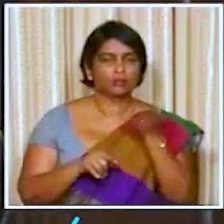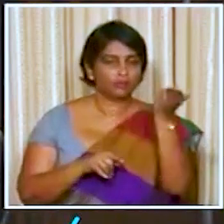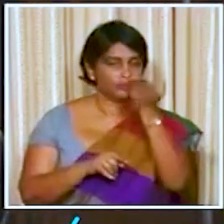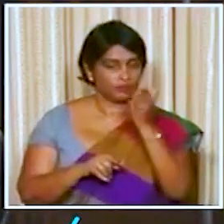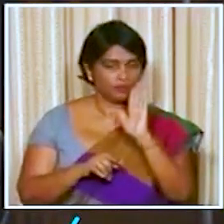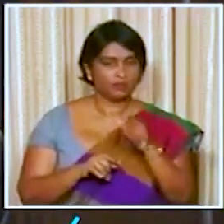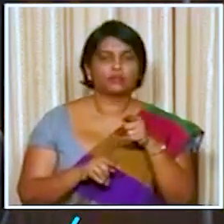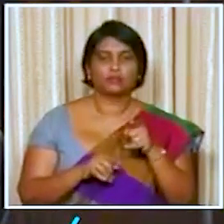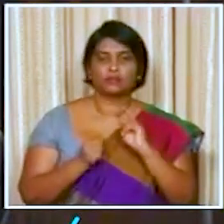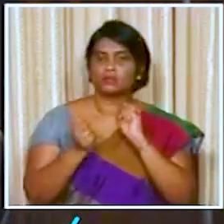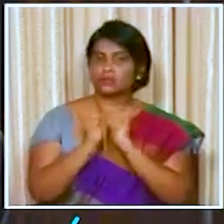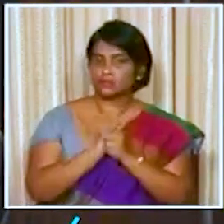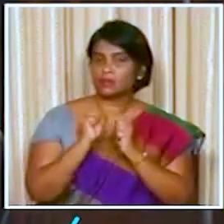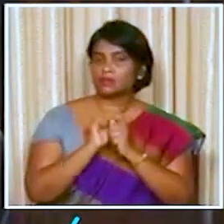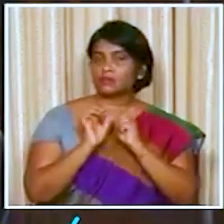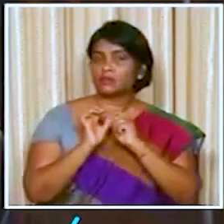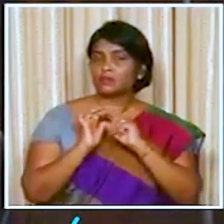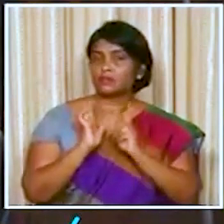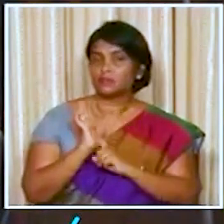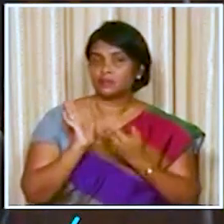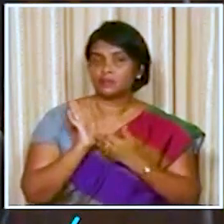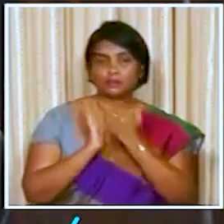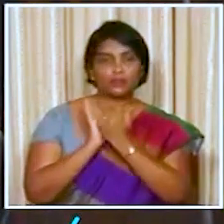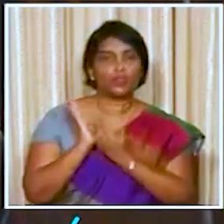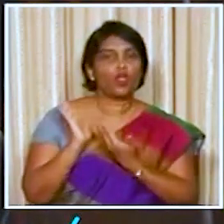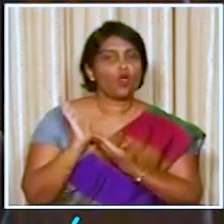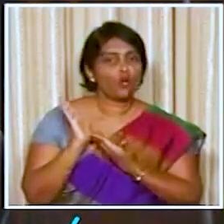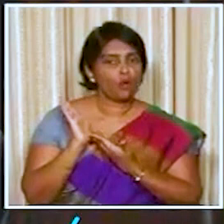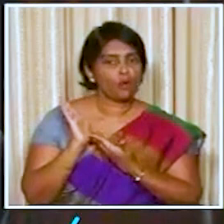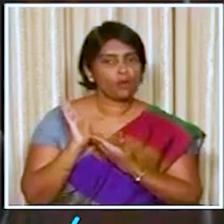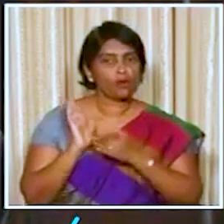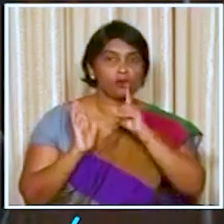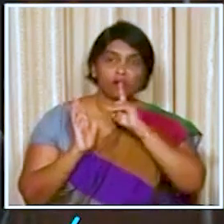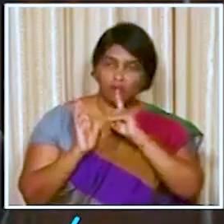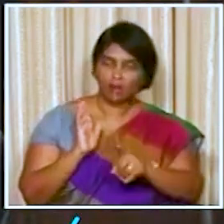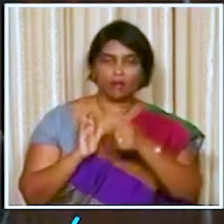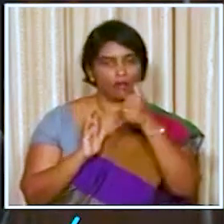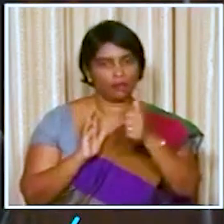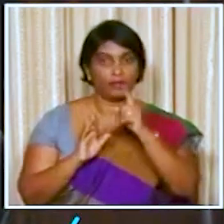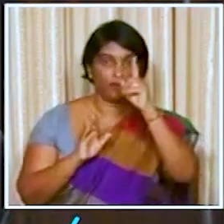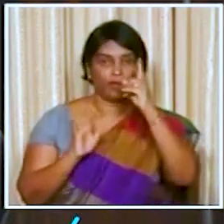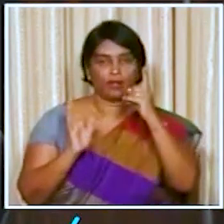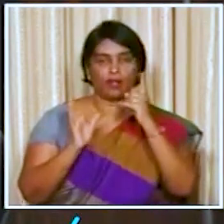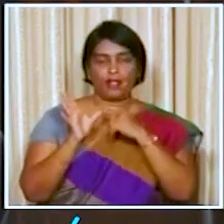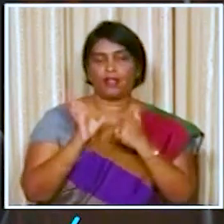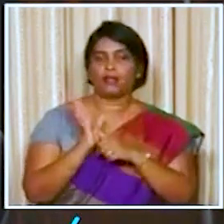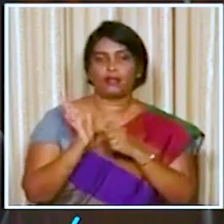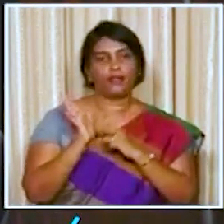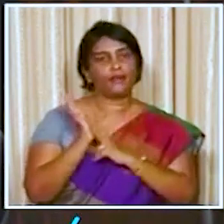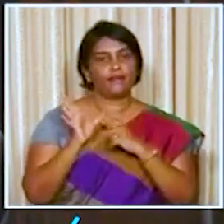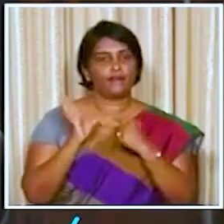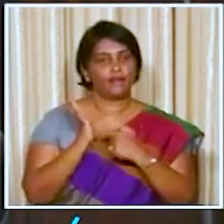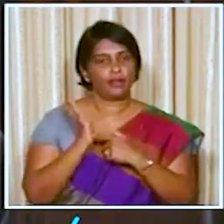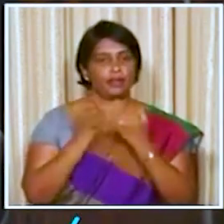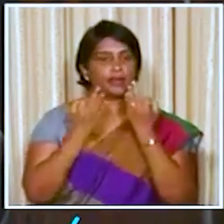මේ සංශෝෂිත කෙටුම්පතේ තියෙන ලයිස්තුව මොකක්ද කියන එක ඔබතුමා කියන කාරණේ හරි මුල් පනතේ තියෙන්නේ වැඩබද්දෙන් නිදහස්